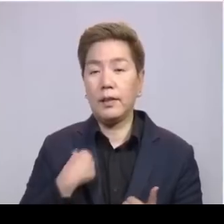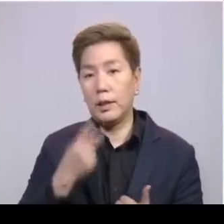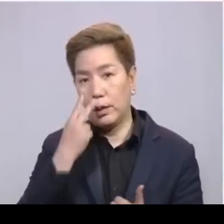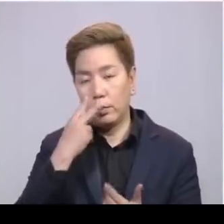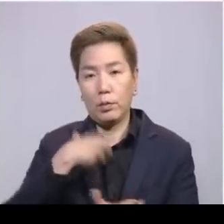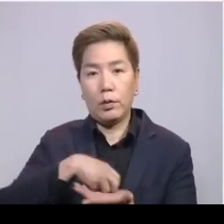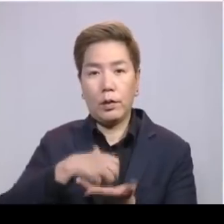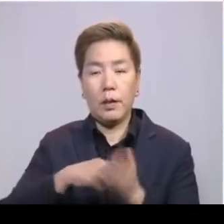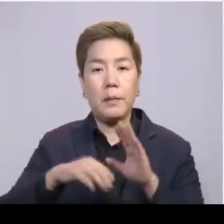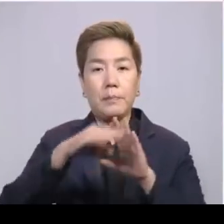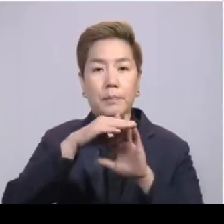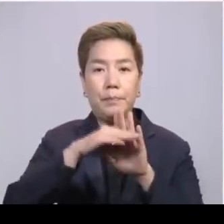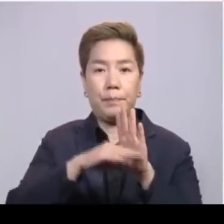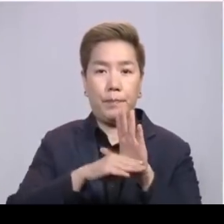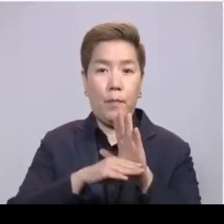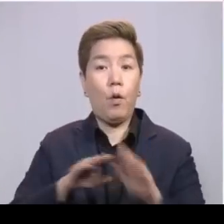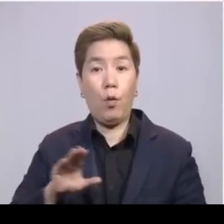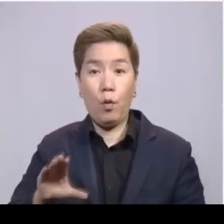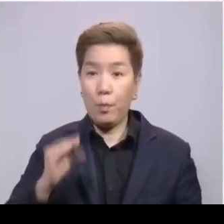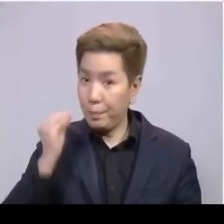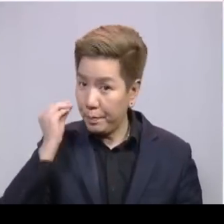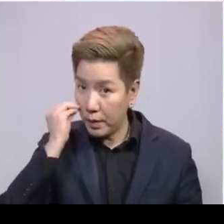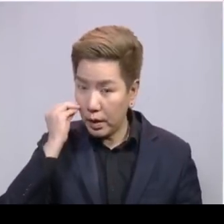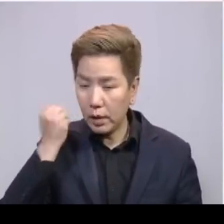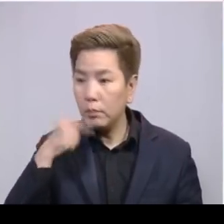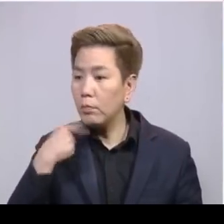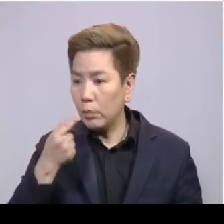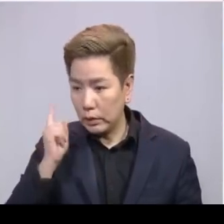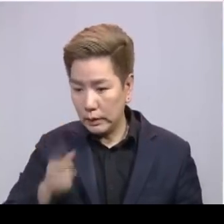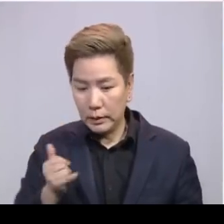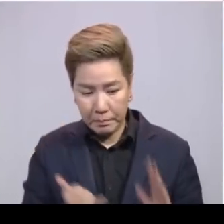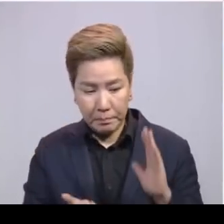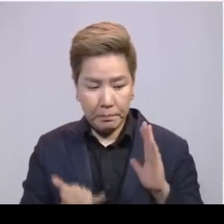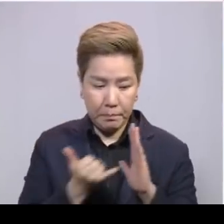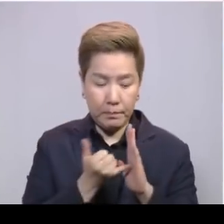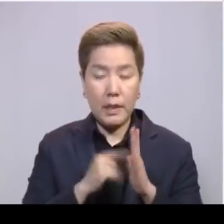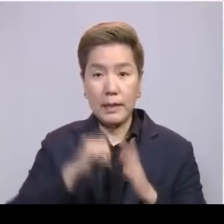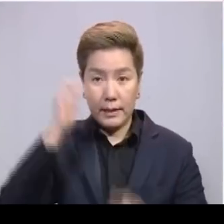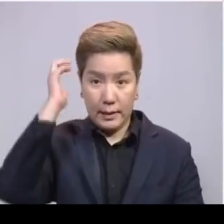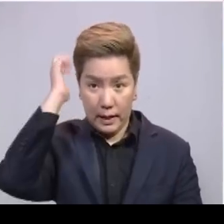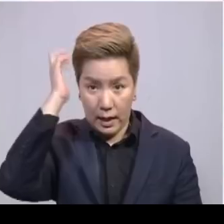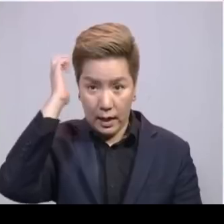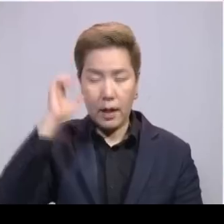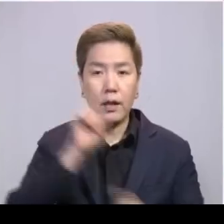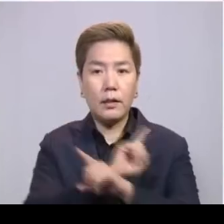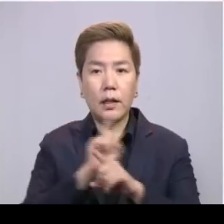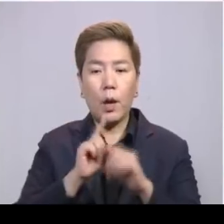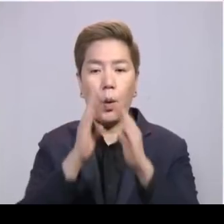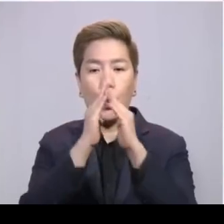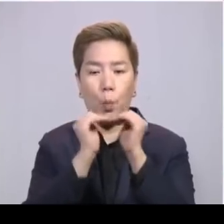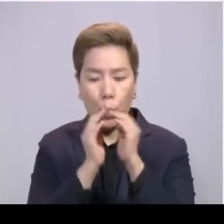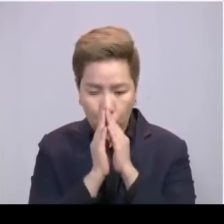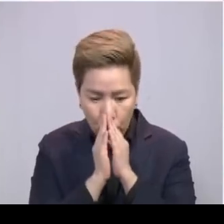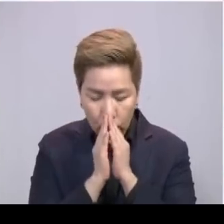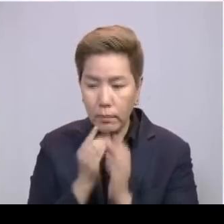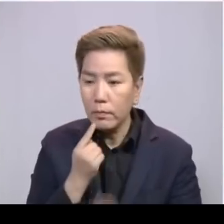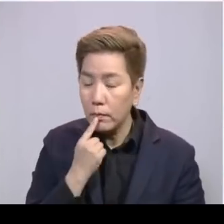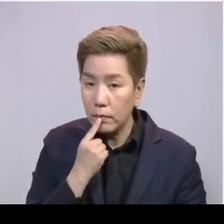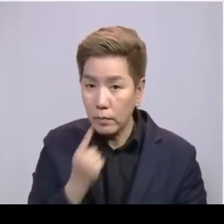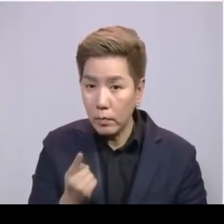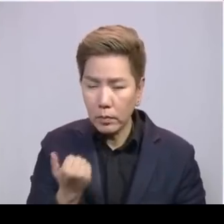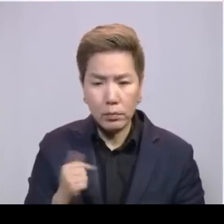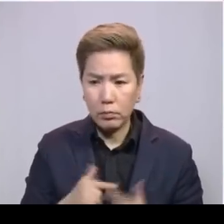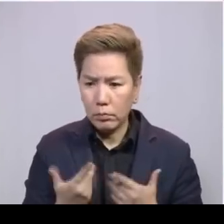มาดูกำหนดการของคุณพิธานนะครับที่ตอนแรกเนี่ยมีข่าวว่าจะลงพื้นที่ที่สระบุรีนะครับแต่ว่าทางวัดพระพุทธฉายเนี่ยแจ้งบอกว่า